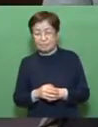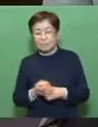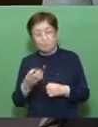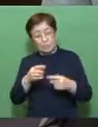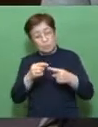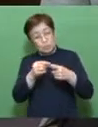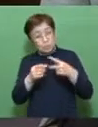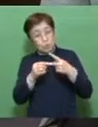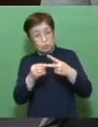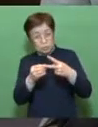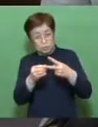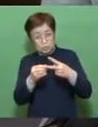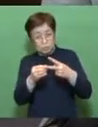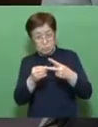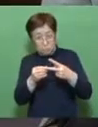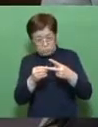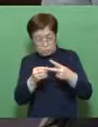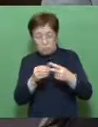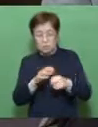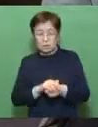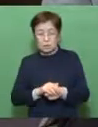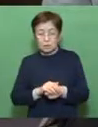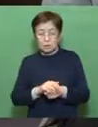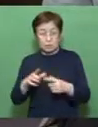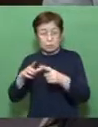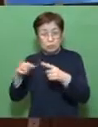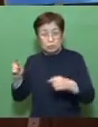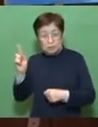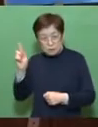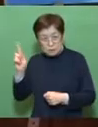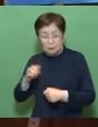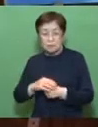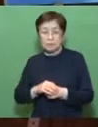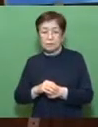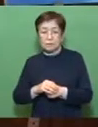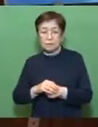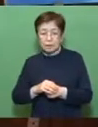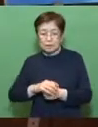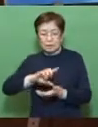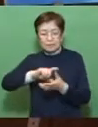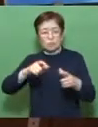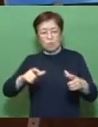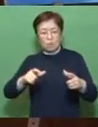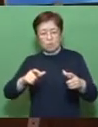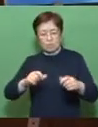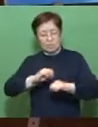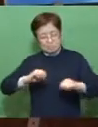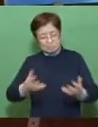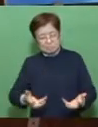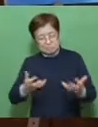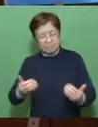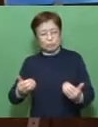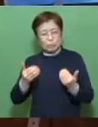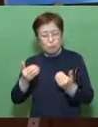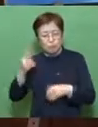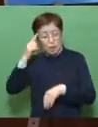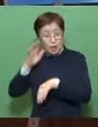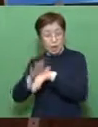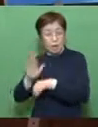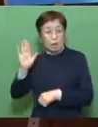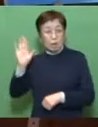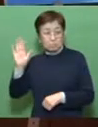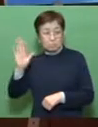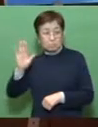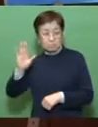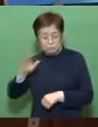1つはですね最近あの国自身も地方進行をしなきゃいけないということで地方創生という